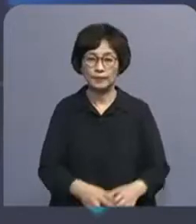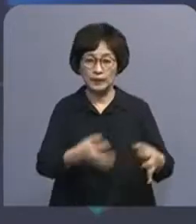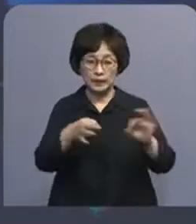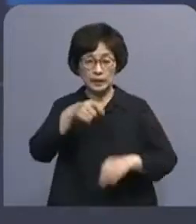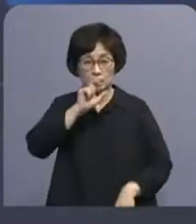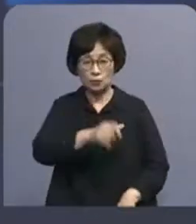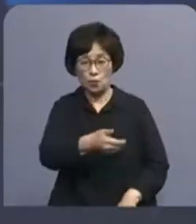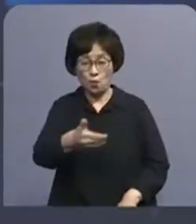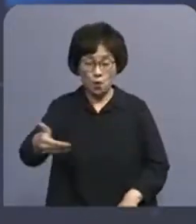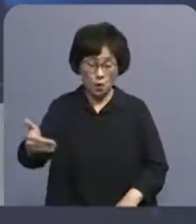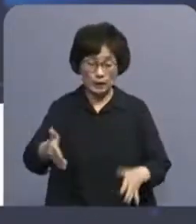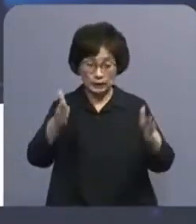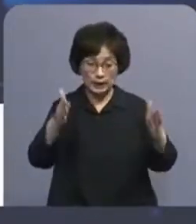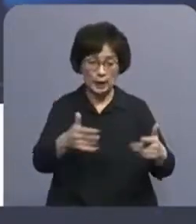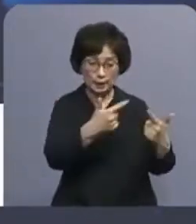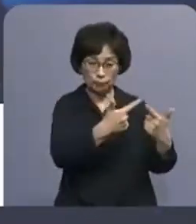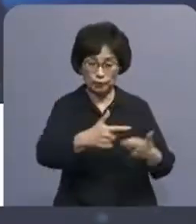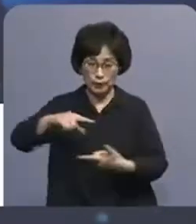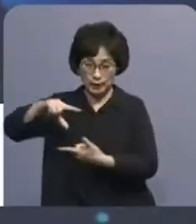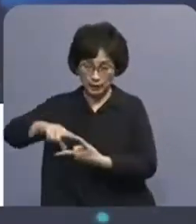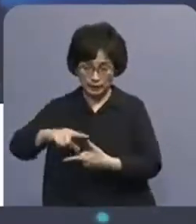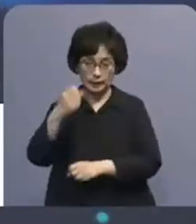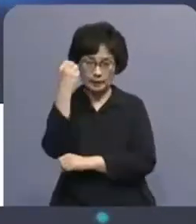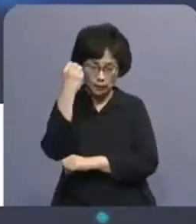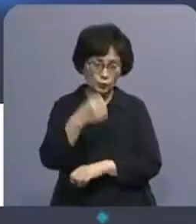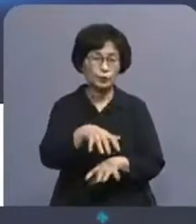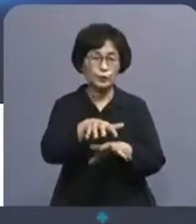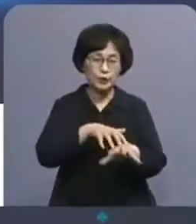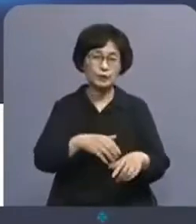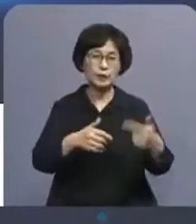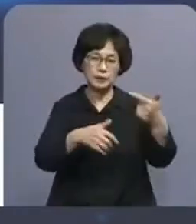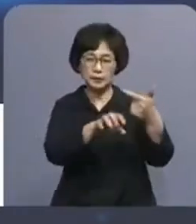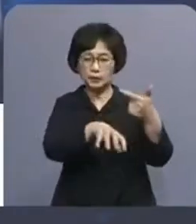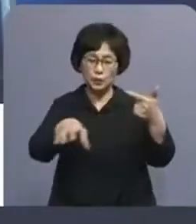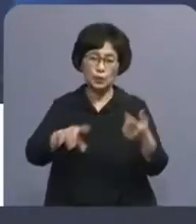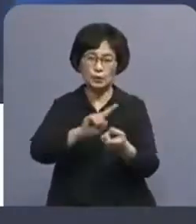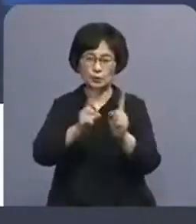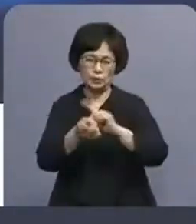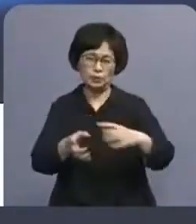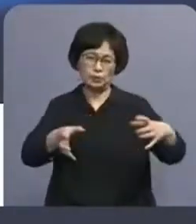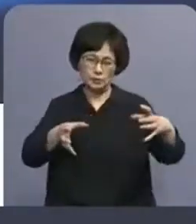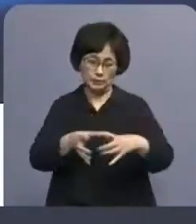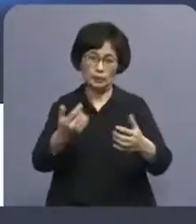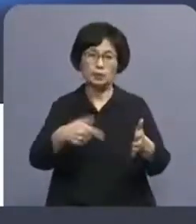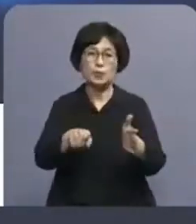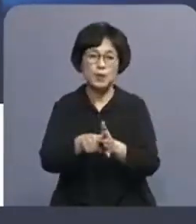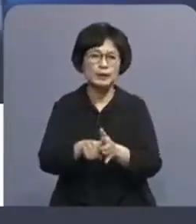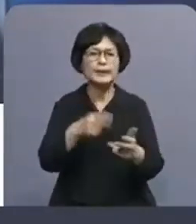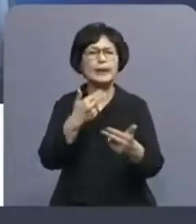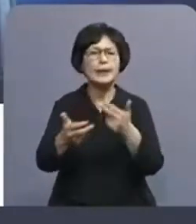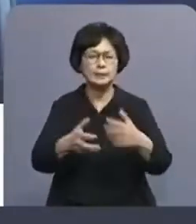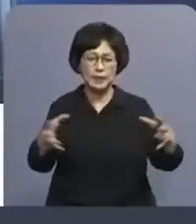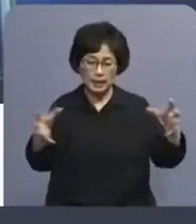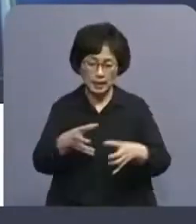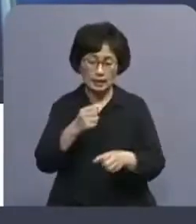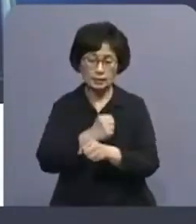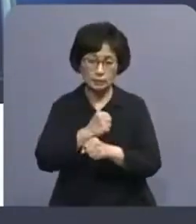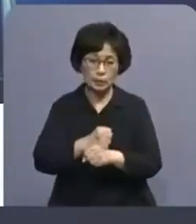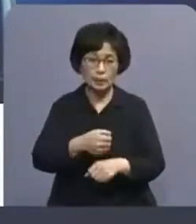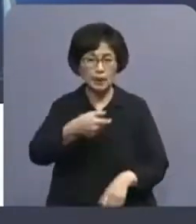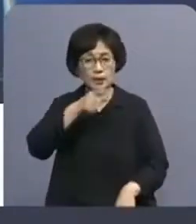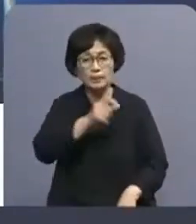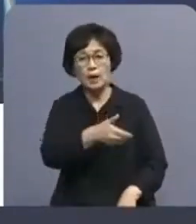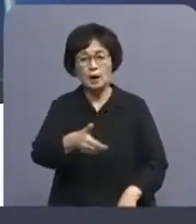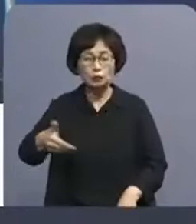낙동강 하구로 사이에 두고 있는 부산과 경남 기초단체 6곳이 상생협력을 위한 협의체를 꾸렸습니다 낙동강을